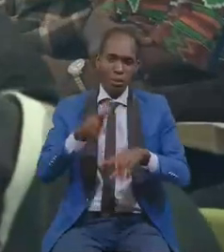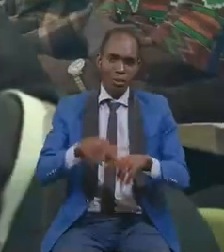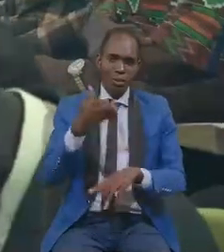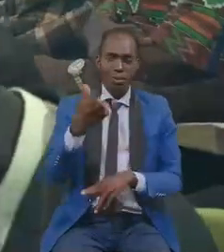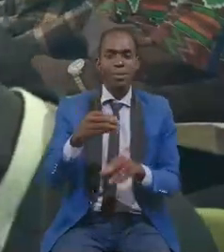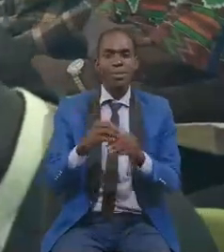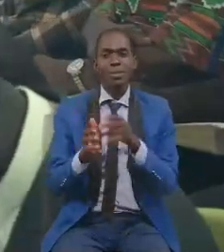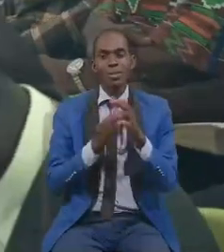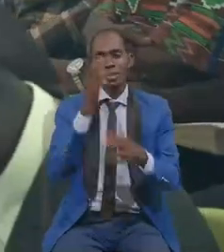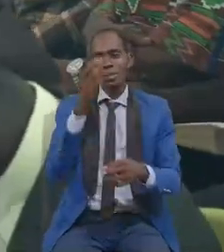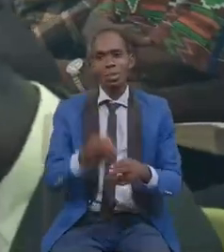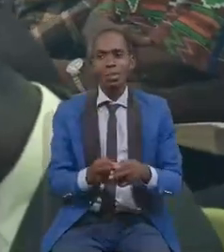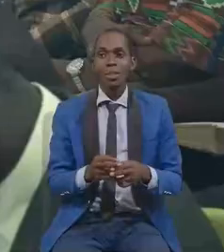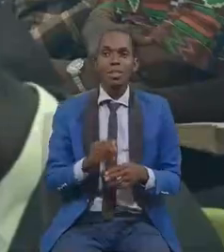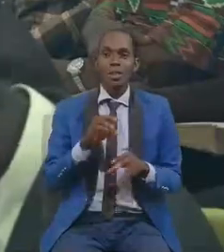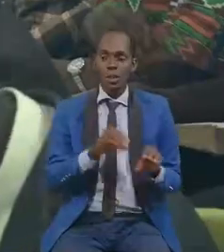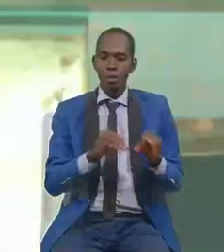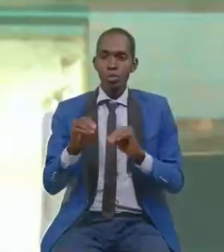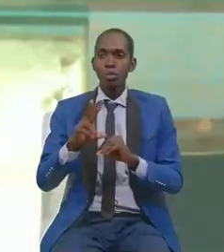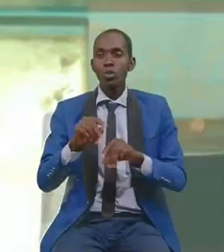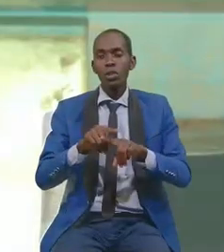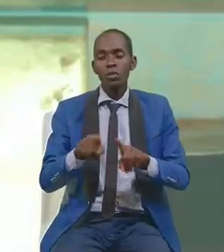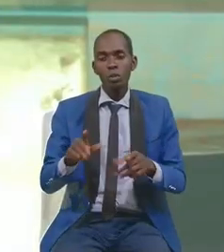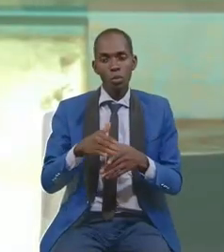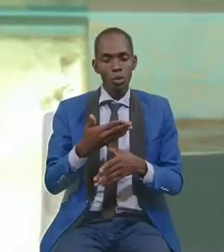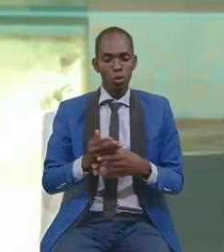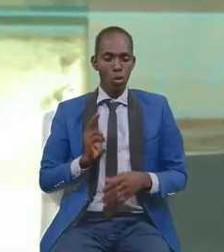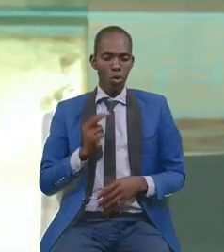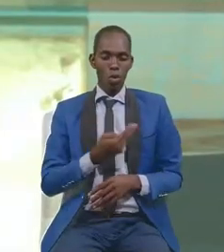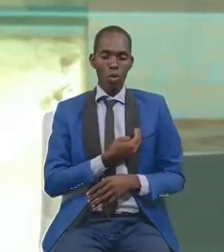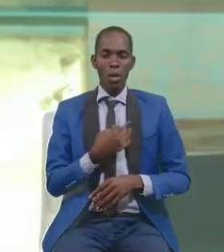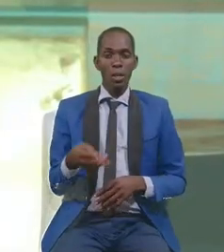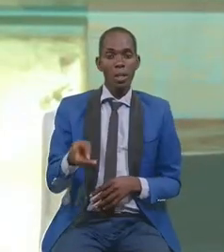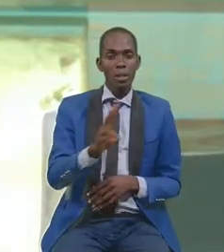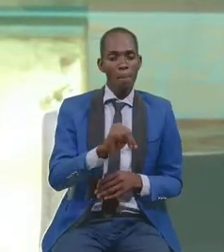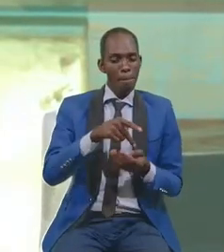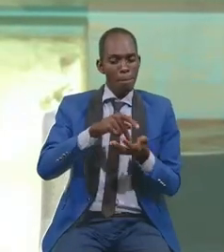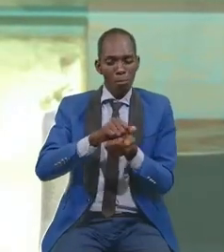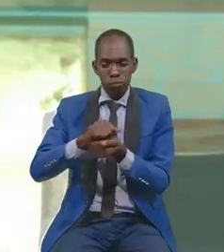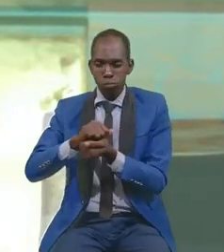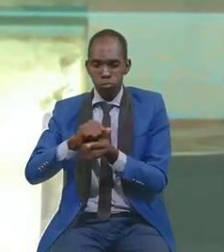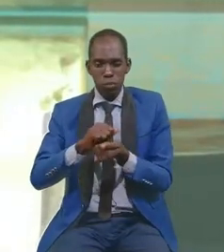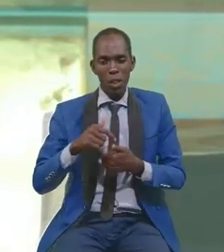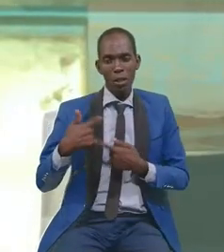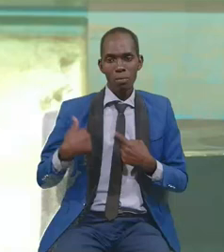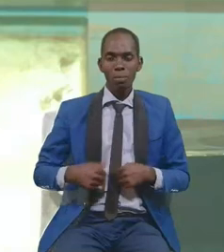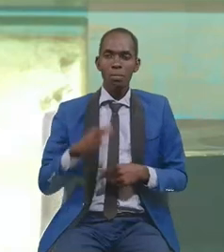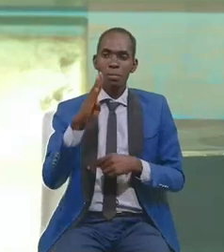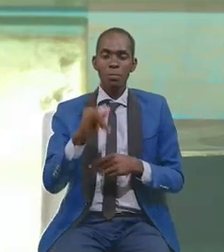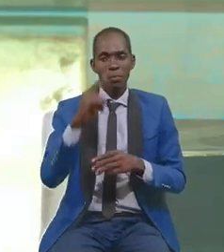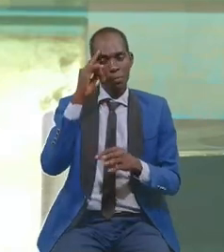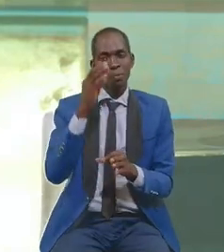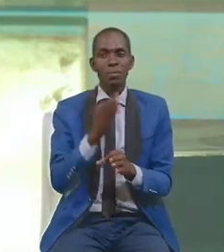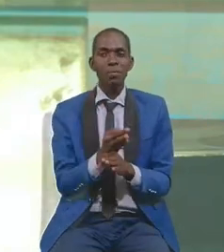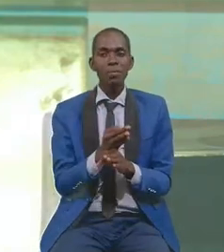aucune différence entre nous et eux, ayant purifié leur cœur par la foi. C'est la sanctification. C'est la